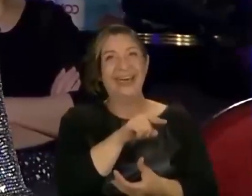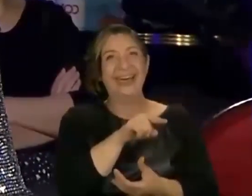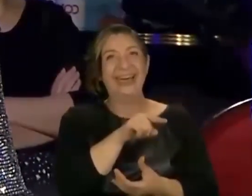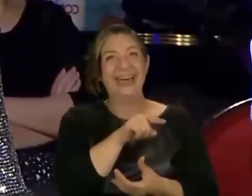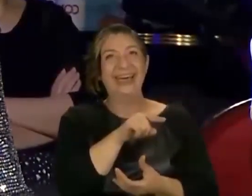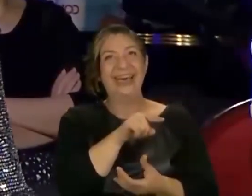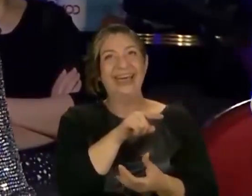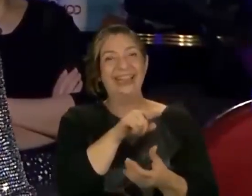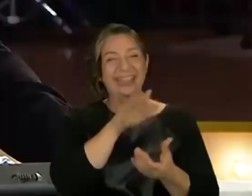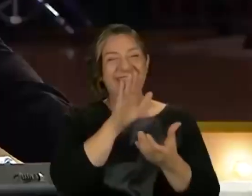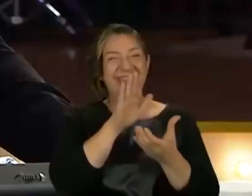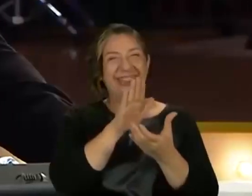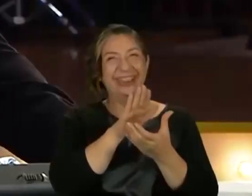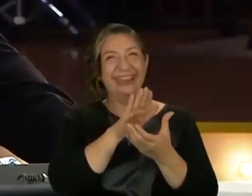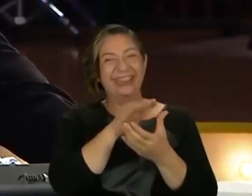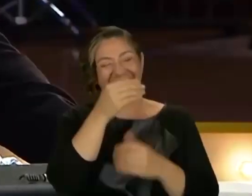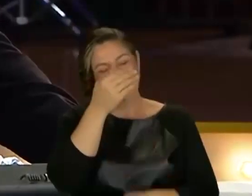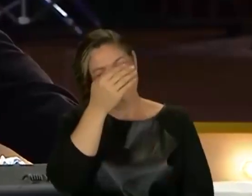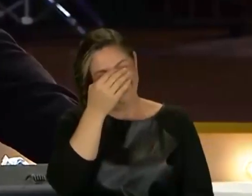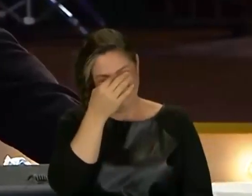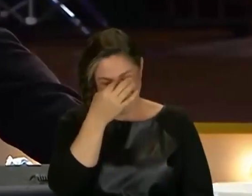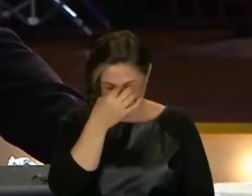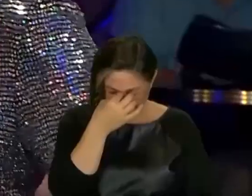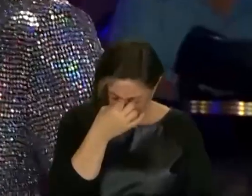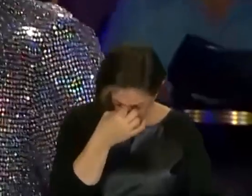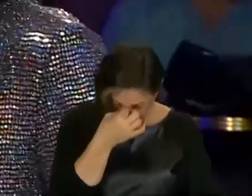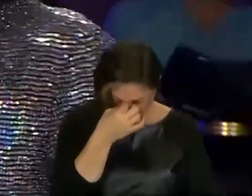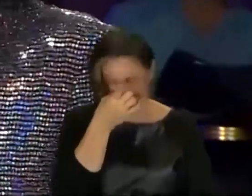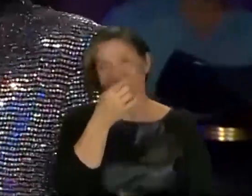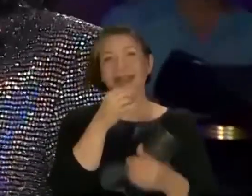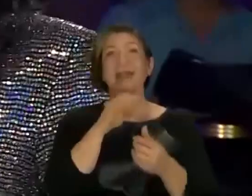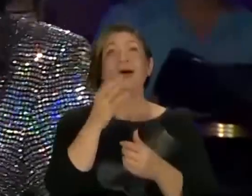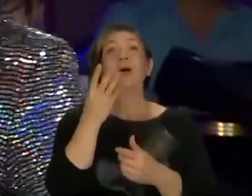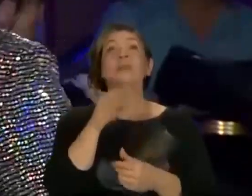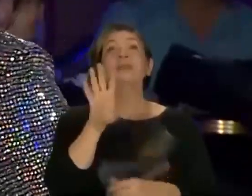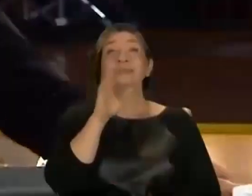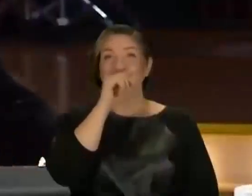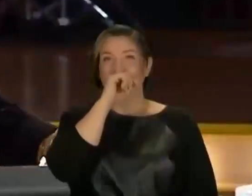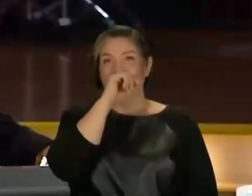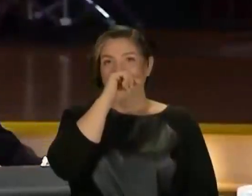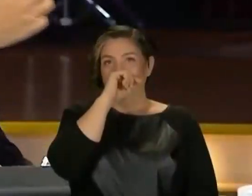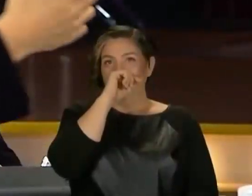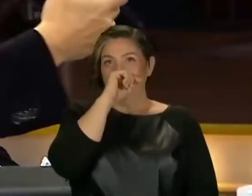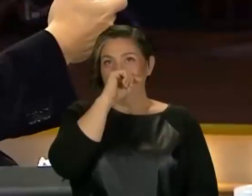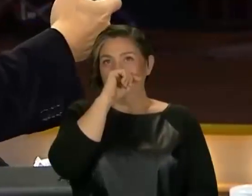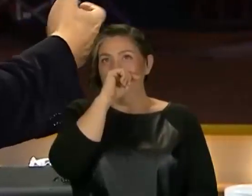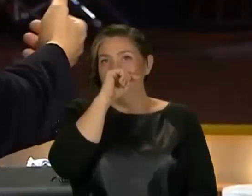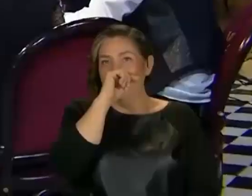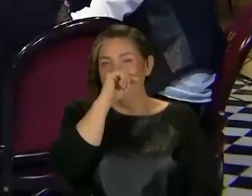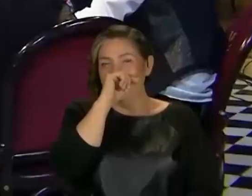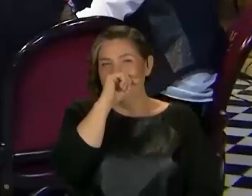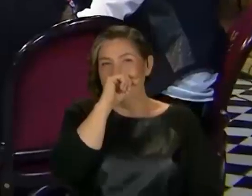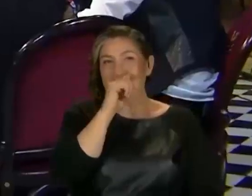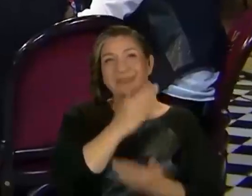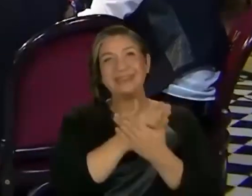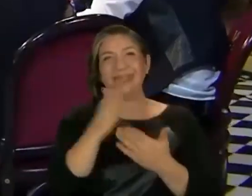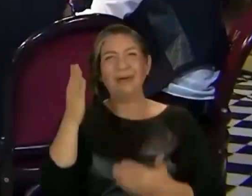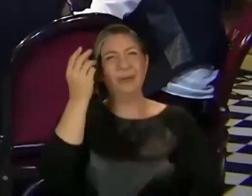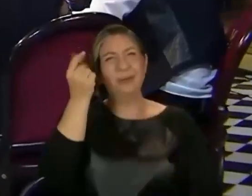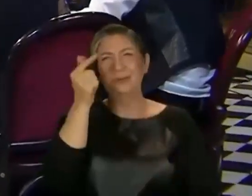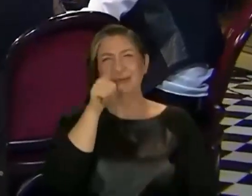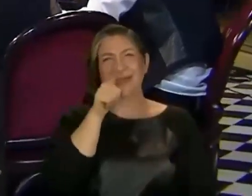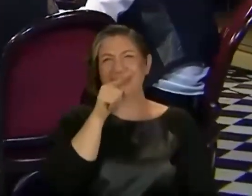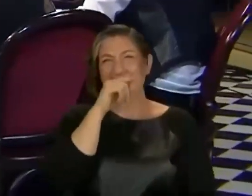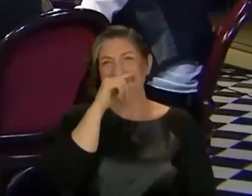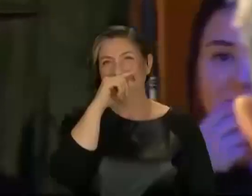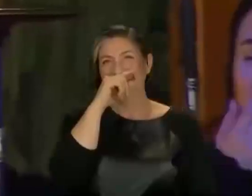Devam sakın söyleme. Takatukacıya götür. Takatukacıya götür. Olmaz. Olmaz. Nasıl ne yapıyorduk ya? Ne yapıyorduk? Ama sen söylemeyeceğim.